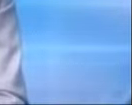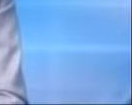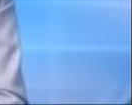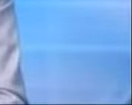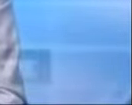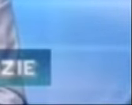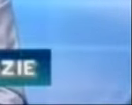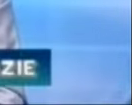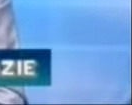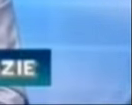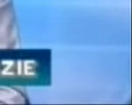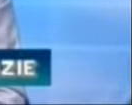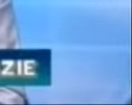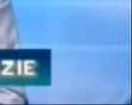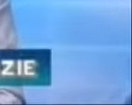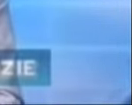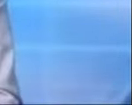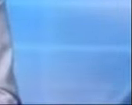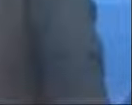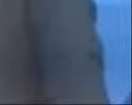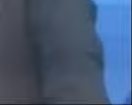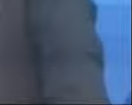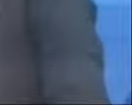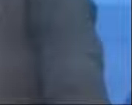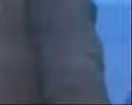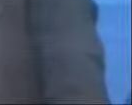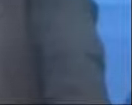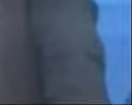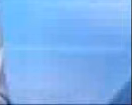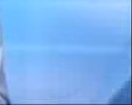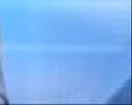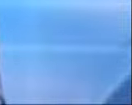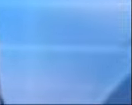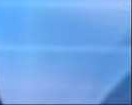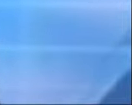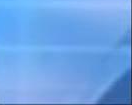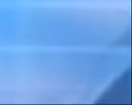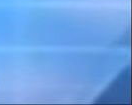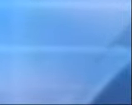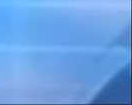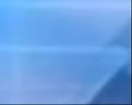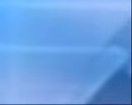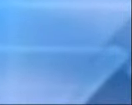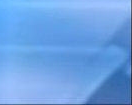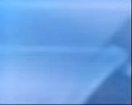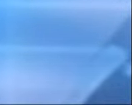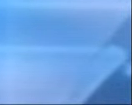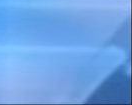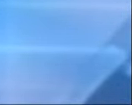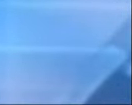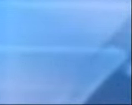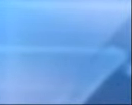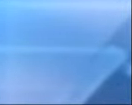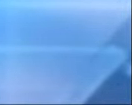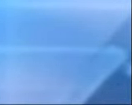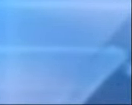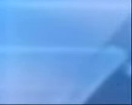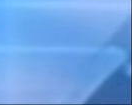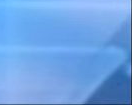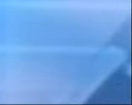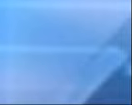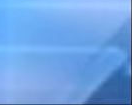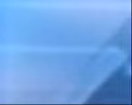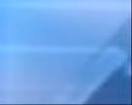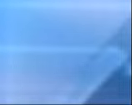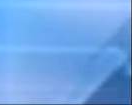Voilà, bonjour Monsieur Yves Rousteau. Bonjour. Alors, merci d'être venu ce midi sur notre plateau pour nous parler donc de cette formation qui aura lieu